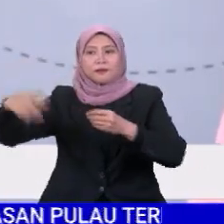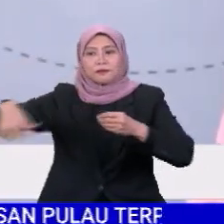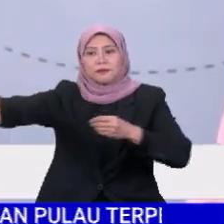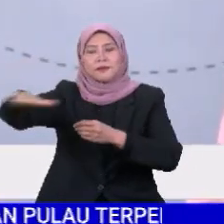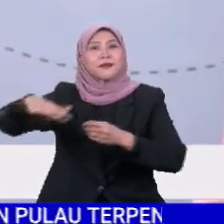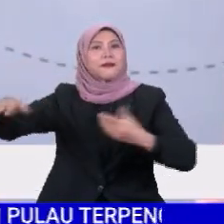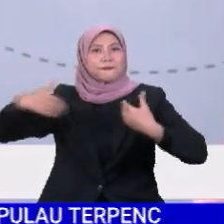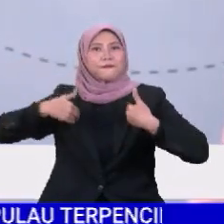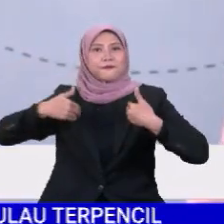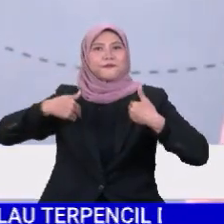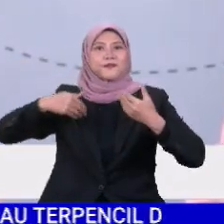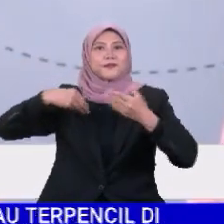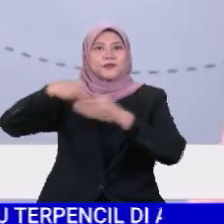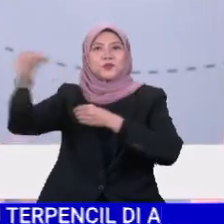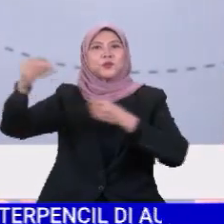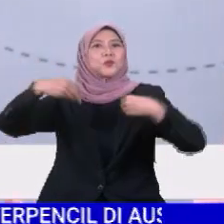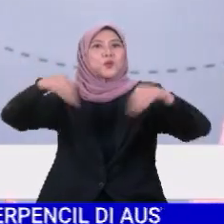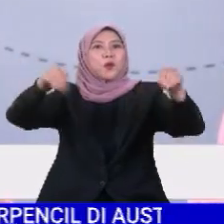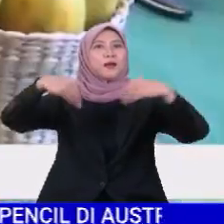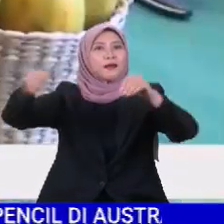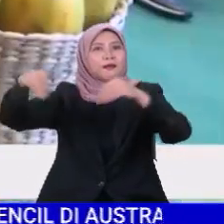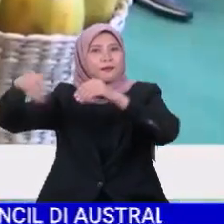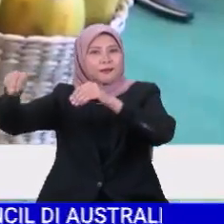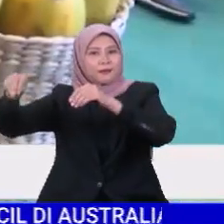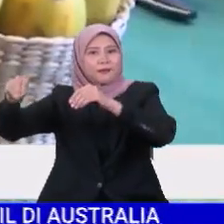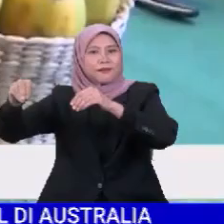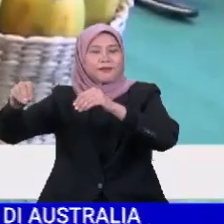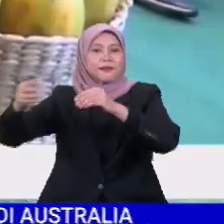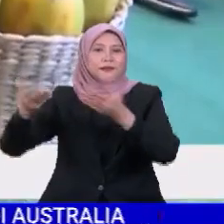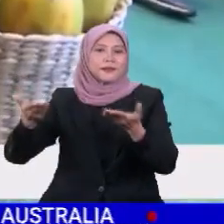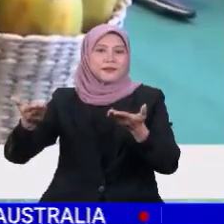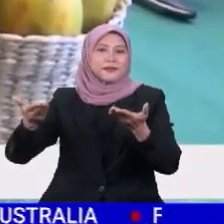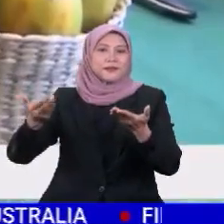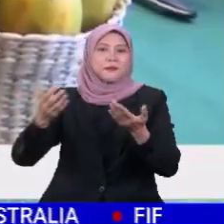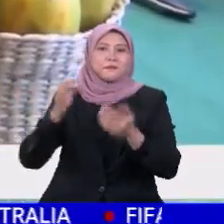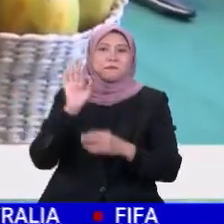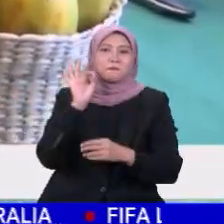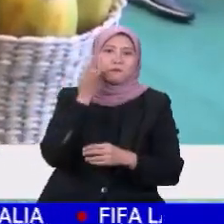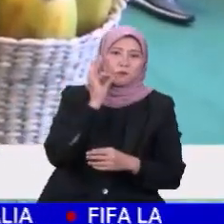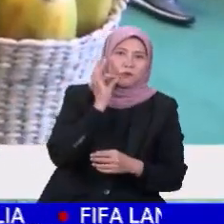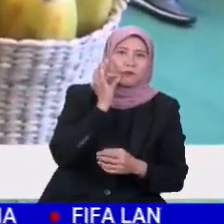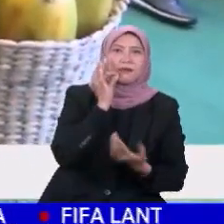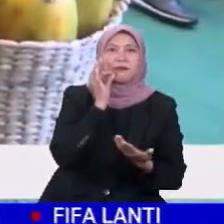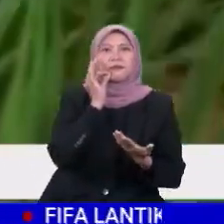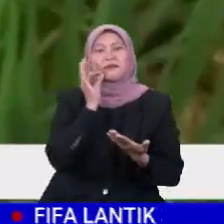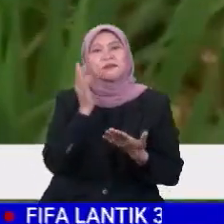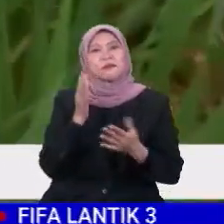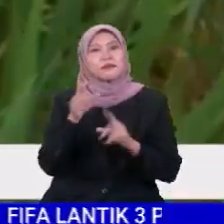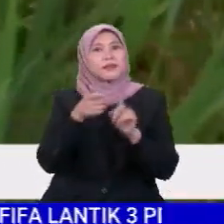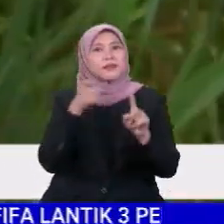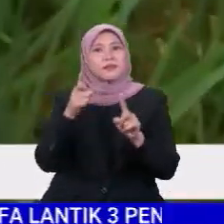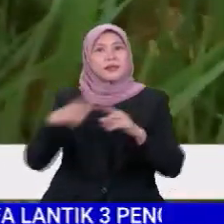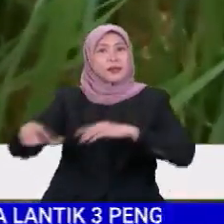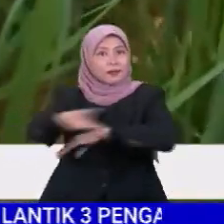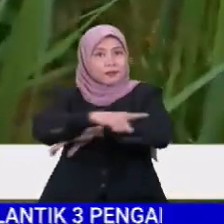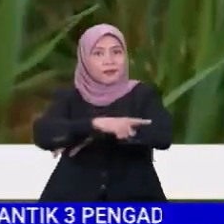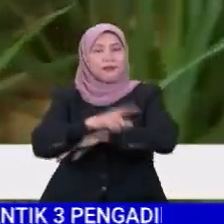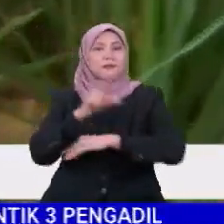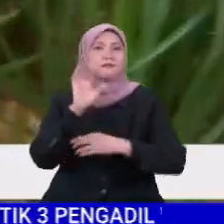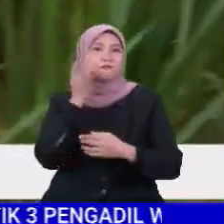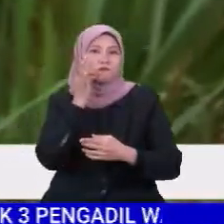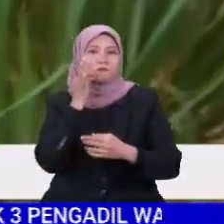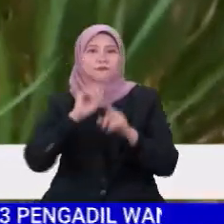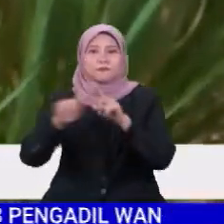ya. Di sekeliling ini kita ada jualan langsung fresh from the farm ya. Ada jualan